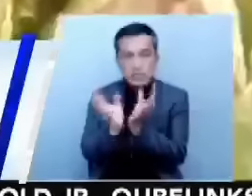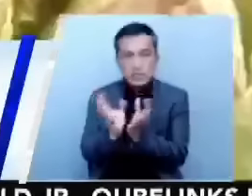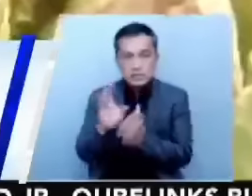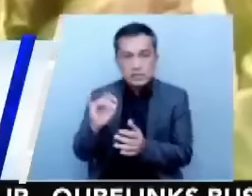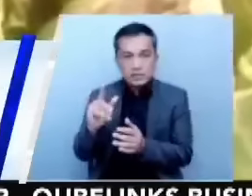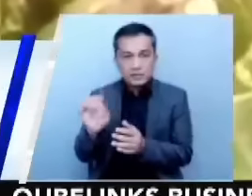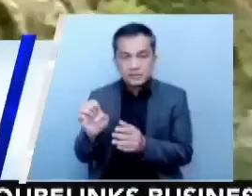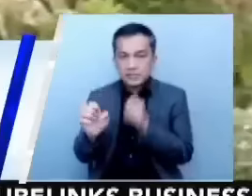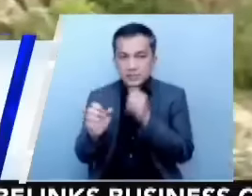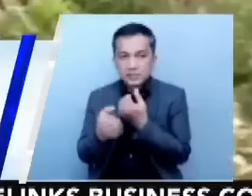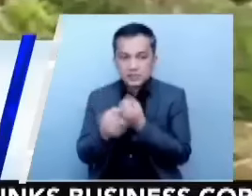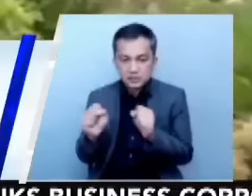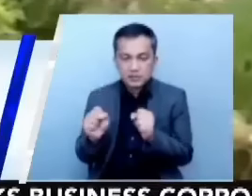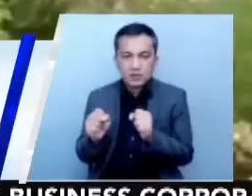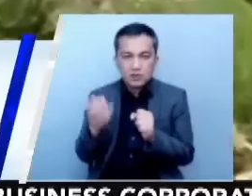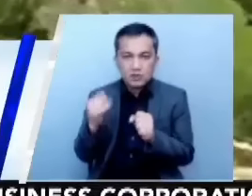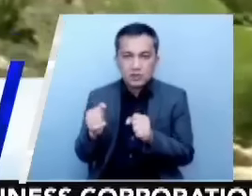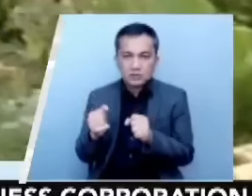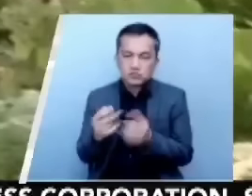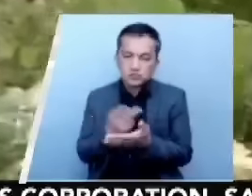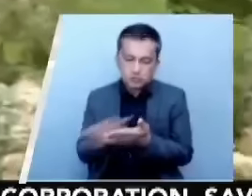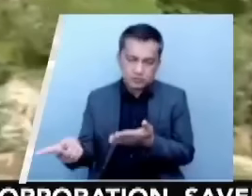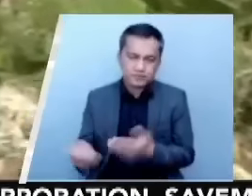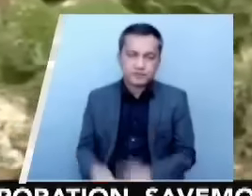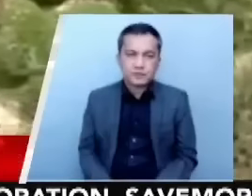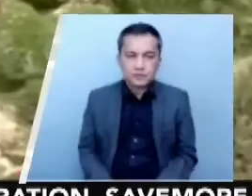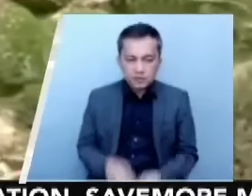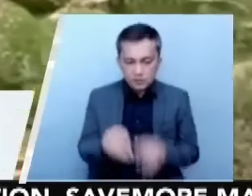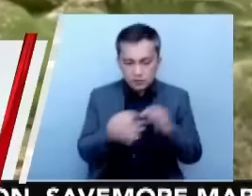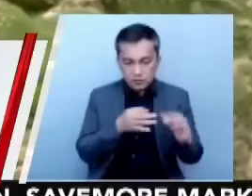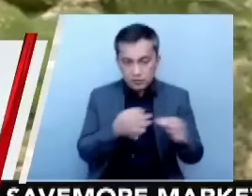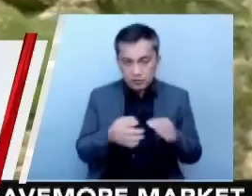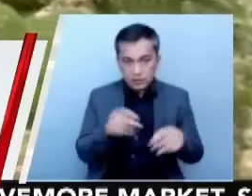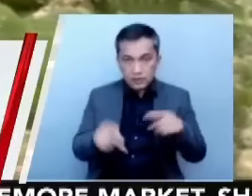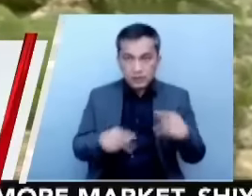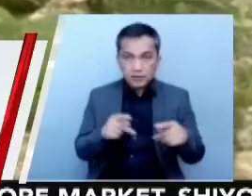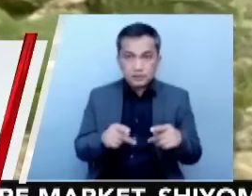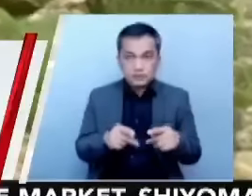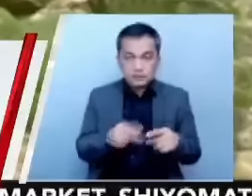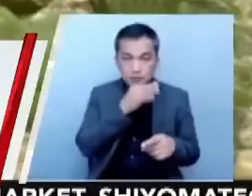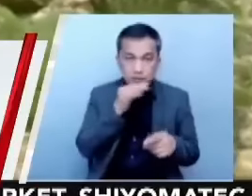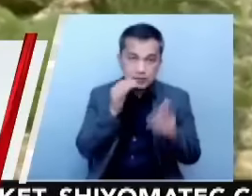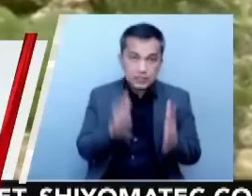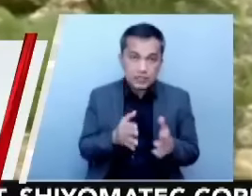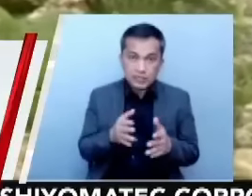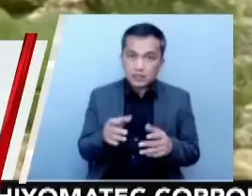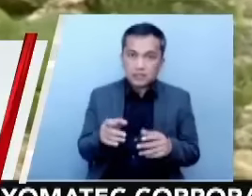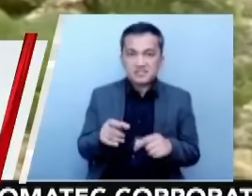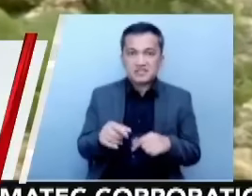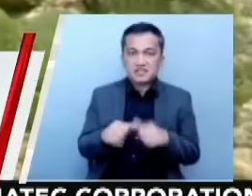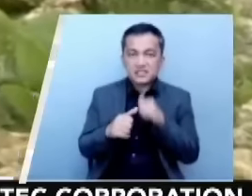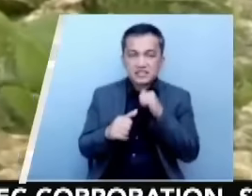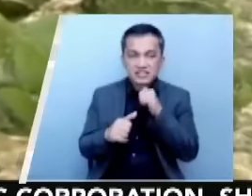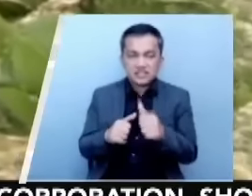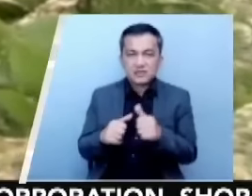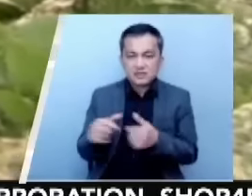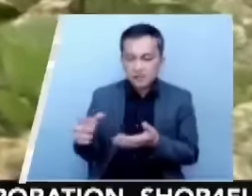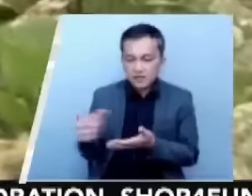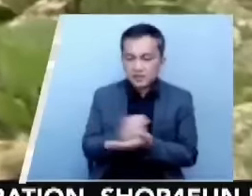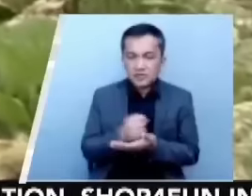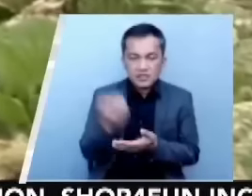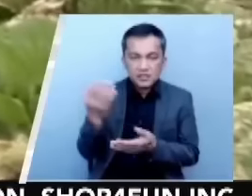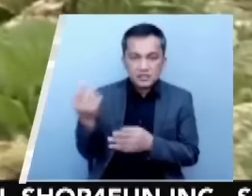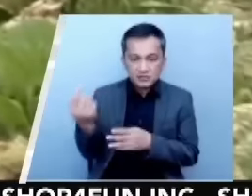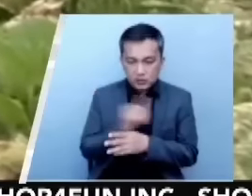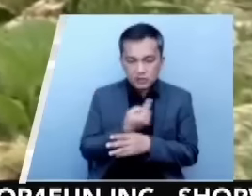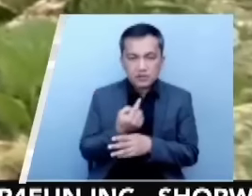sa ipinuhunan. Paliwanag ng mga residente o yung mga magsasaka, hindi raw sila nakapag-ani noong nakaraang linggo dahil